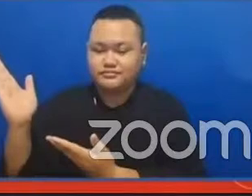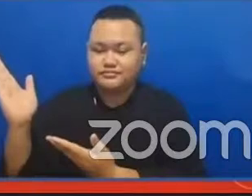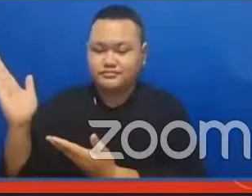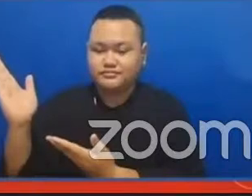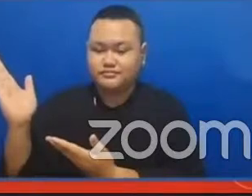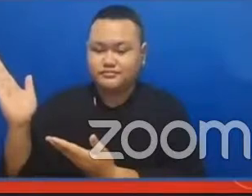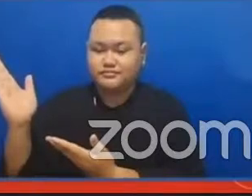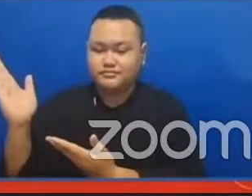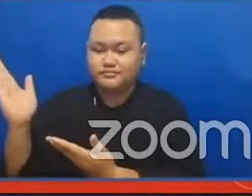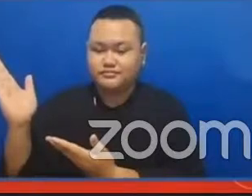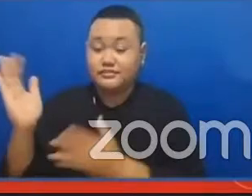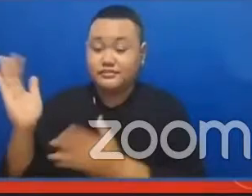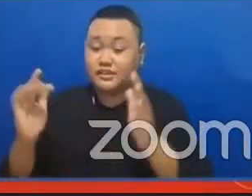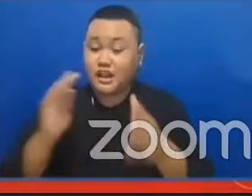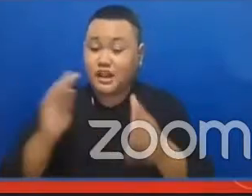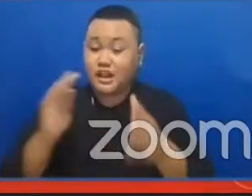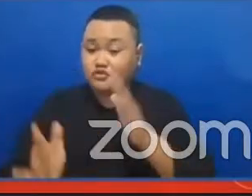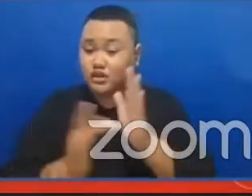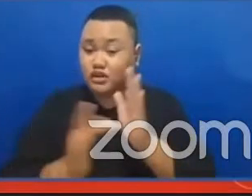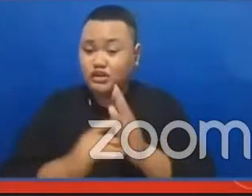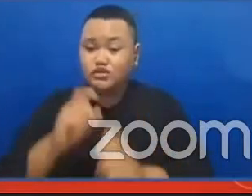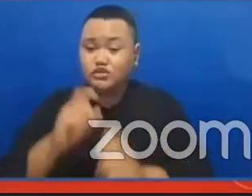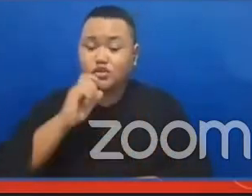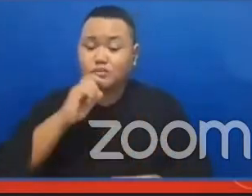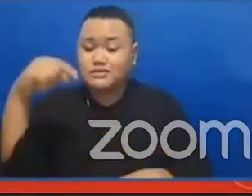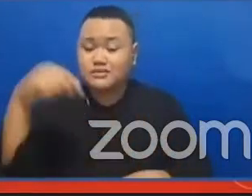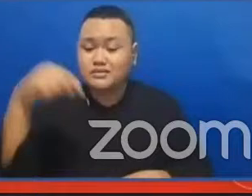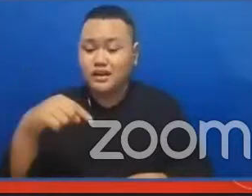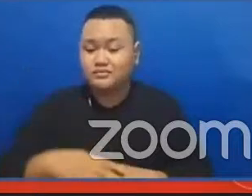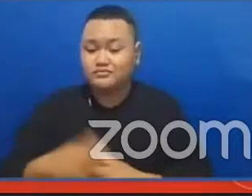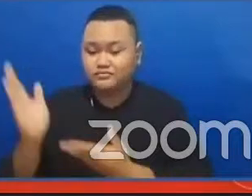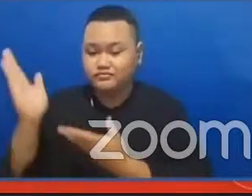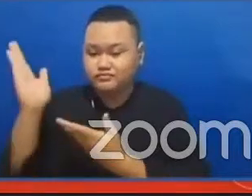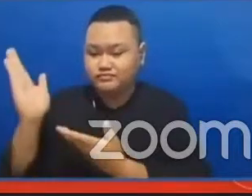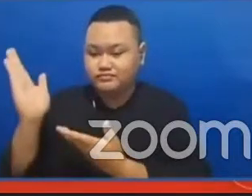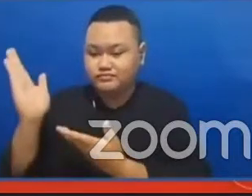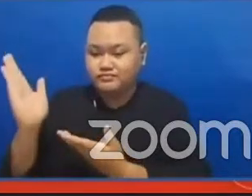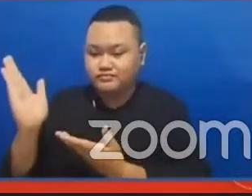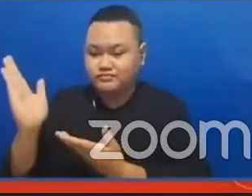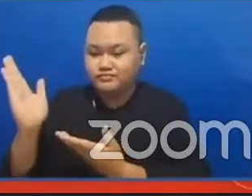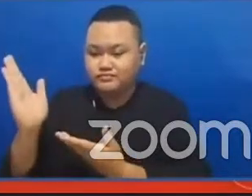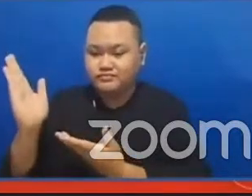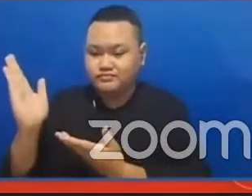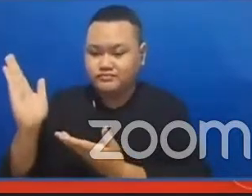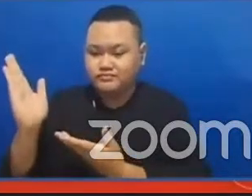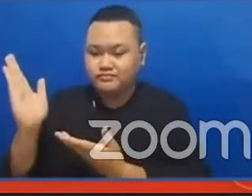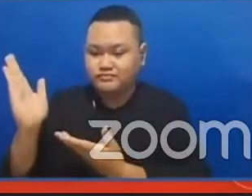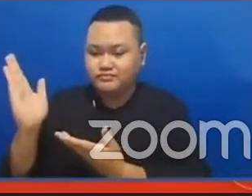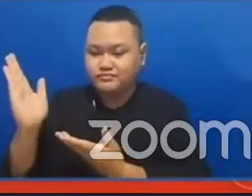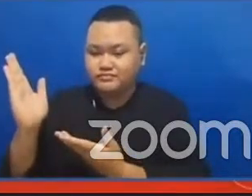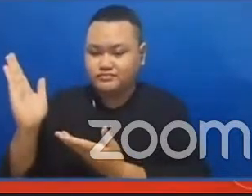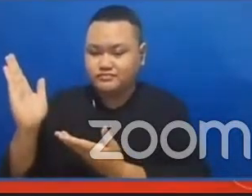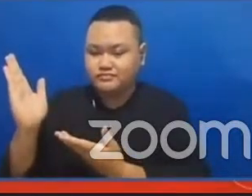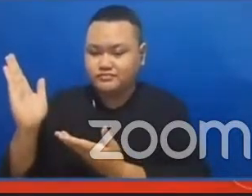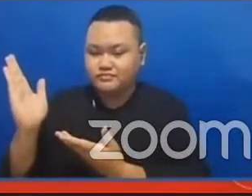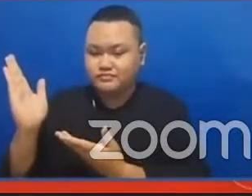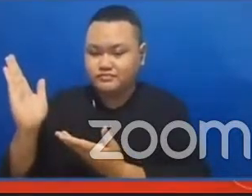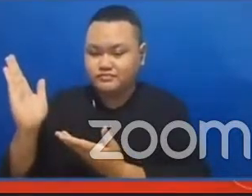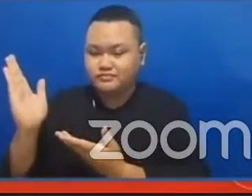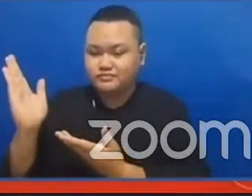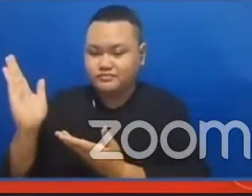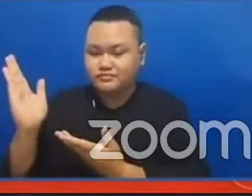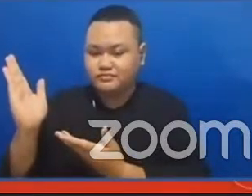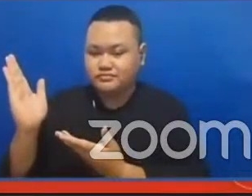Bapak Ibu, coba sekarang. Nah, ini lab mayanya. Kita sudah linkkan atau kalau alamat sendirinya ada